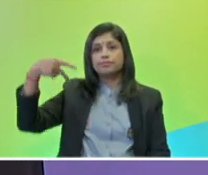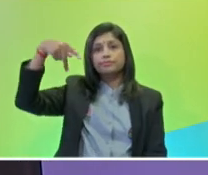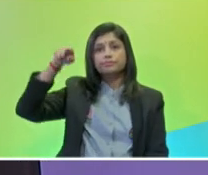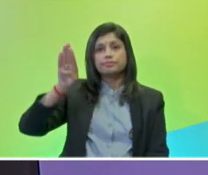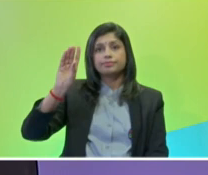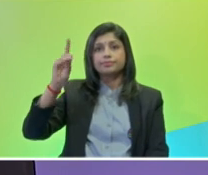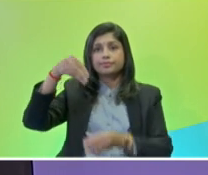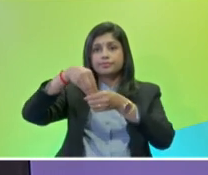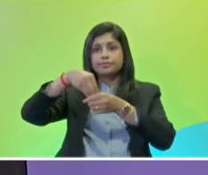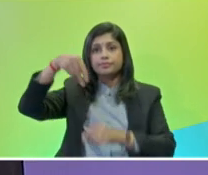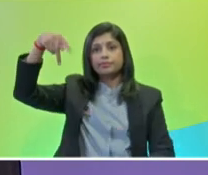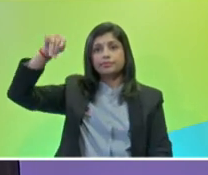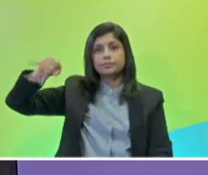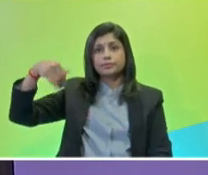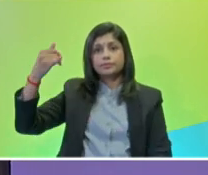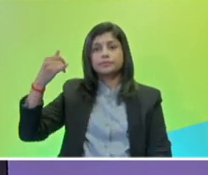pendidikan